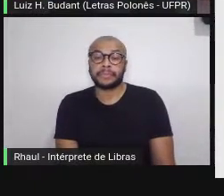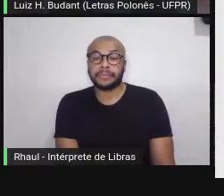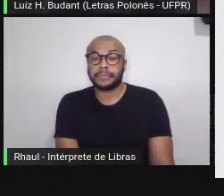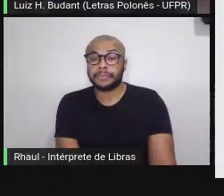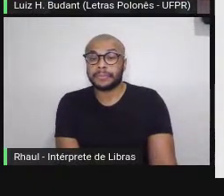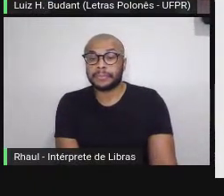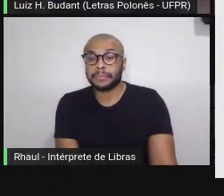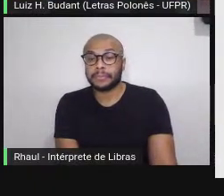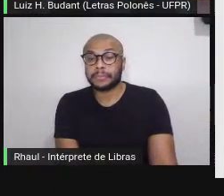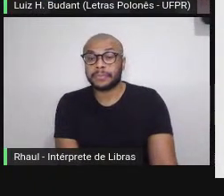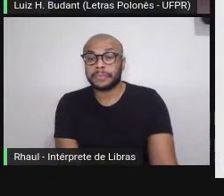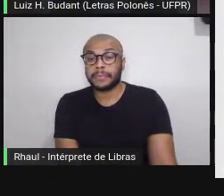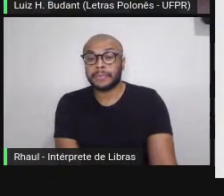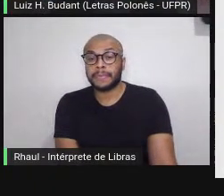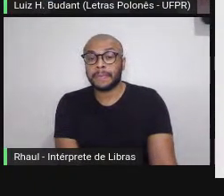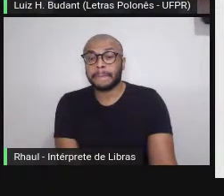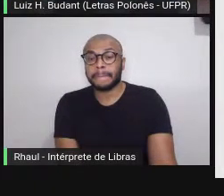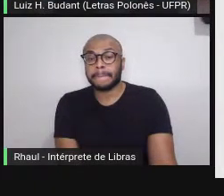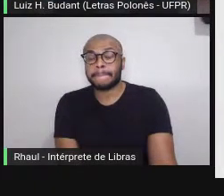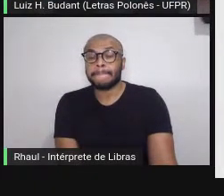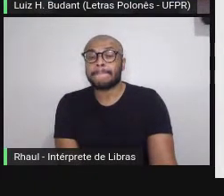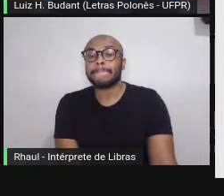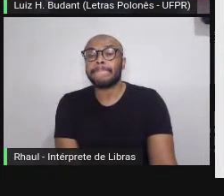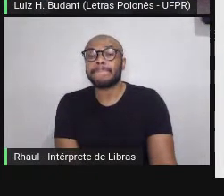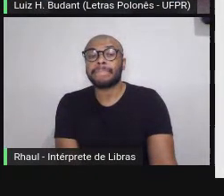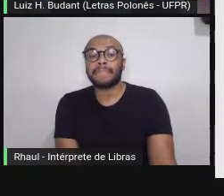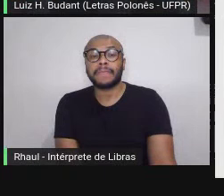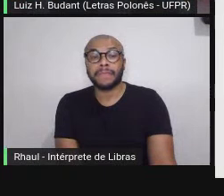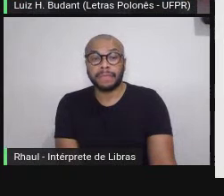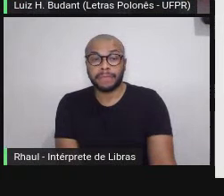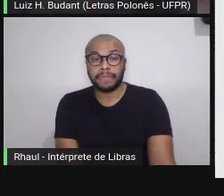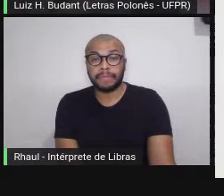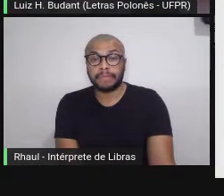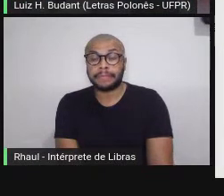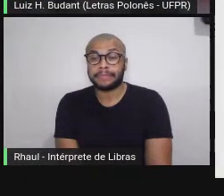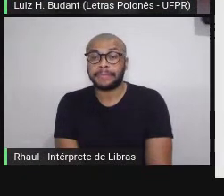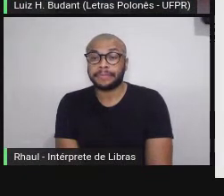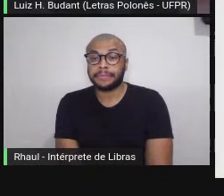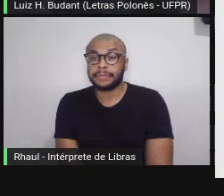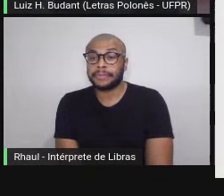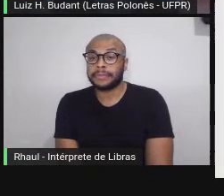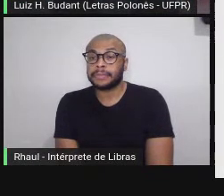Odmiana nazwisk rodzaju nijakiego jest trochę bardziej skomplikowana.